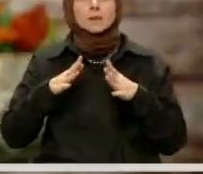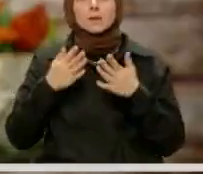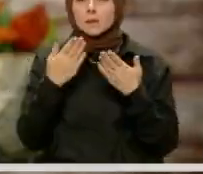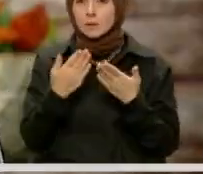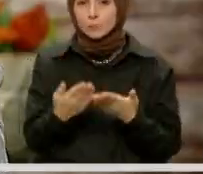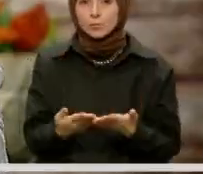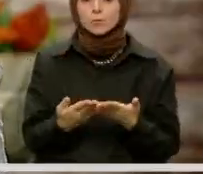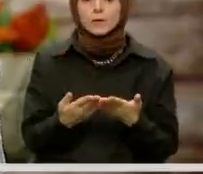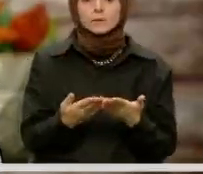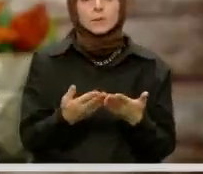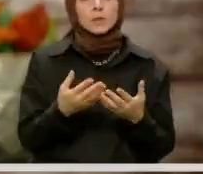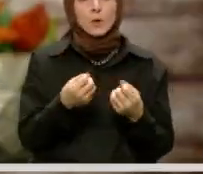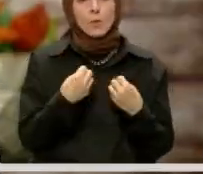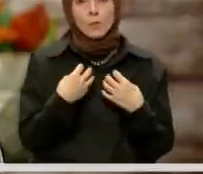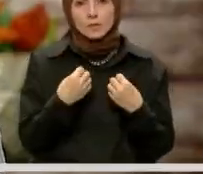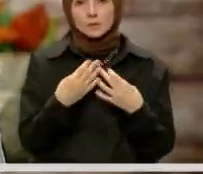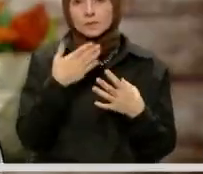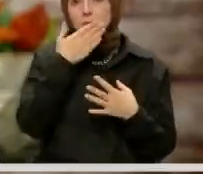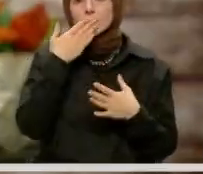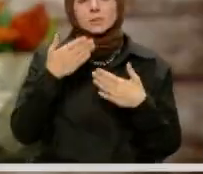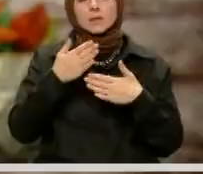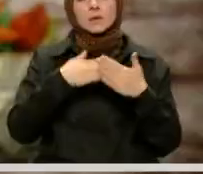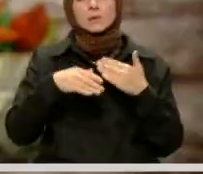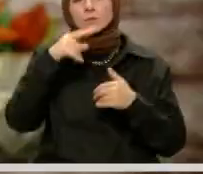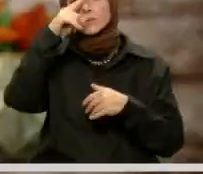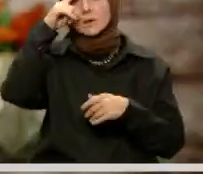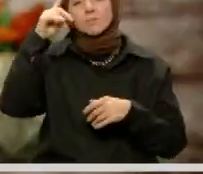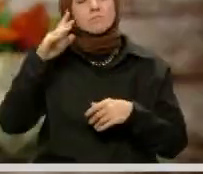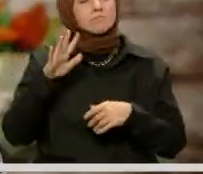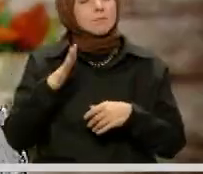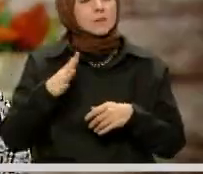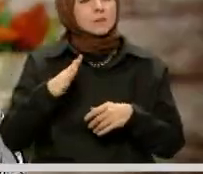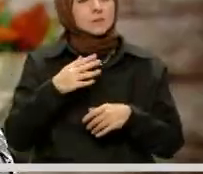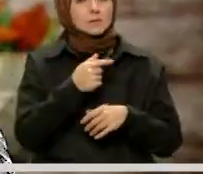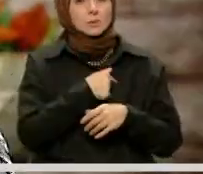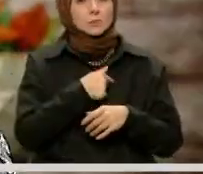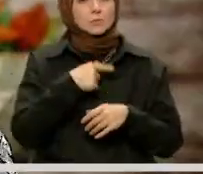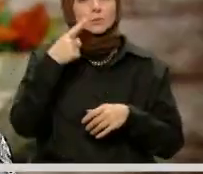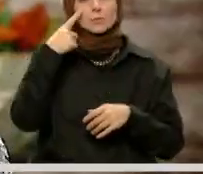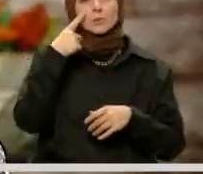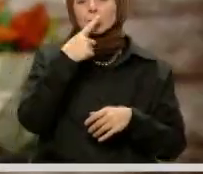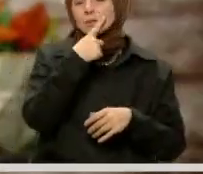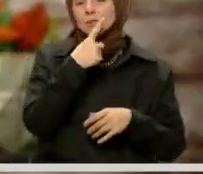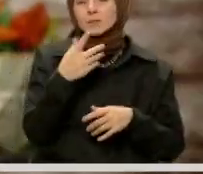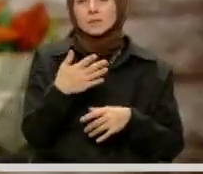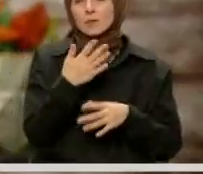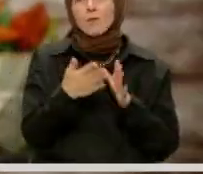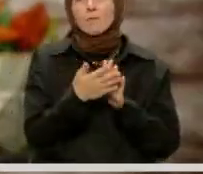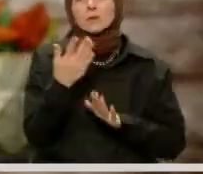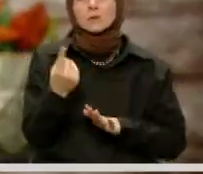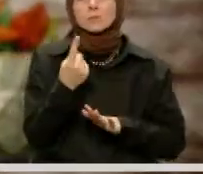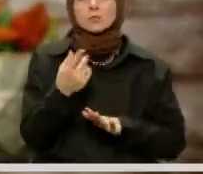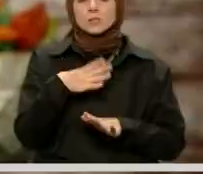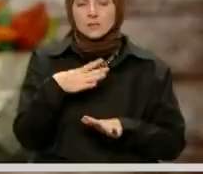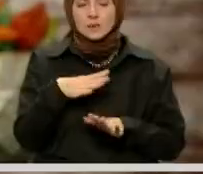yapar. Ramazan'dan önce belki gözümüz, gönlümüz daha çok şey isterdi. Ama aç kaldık,